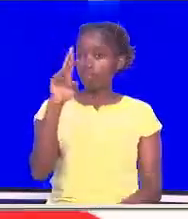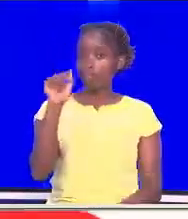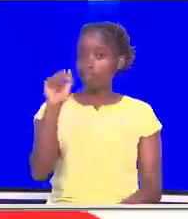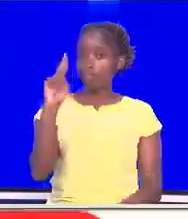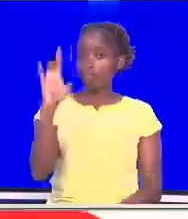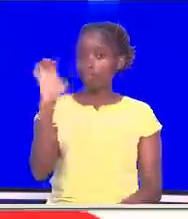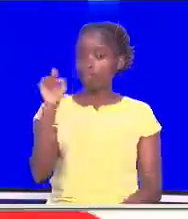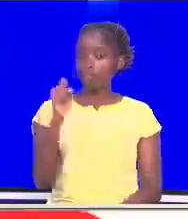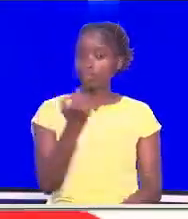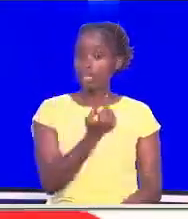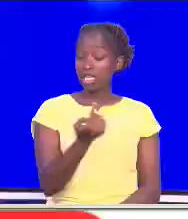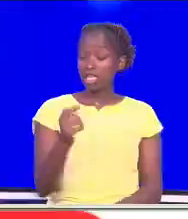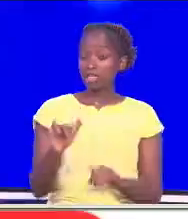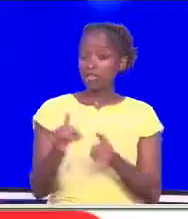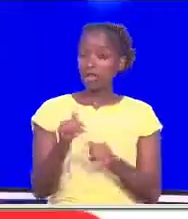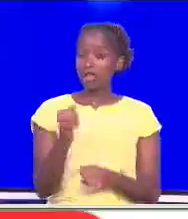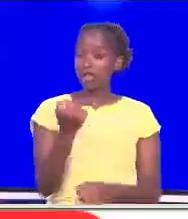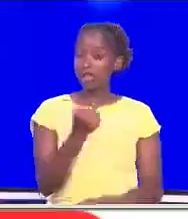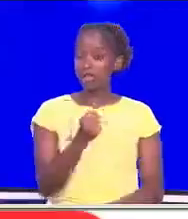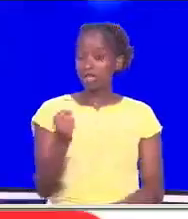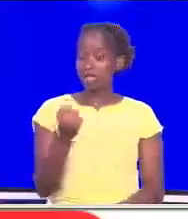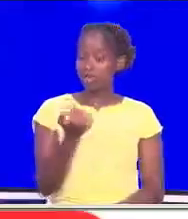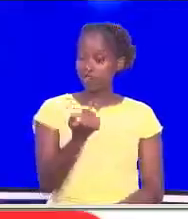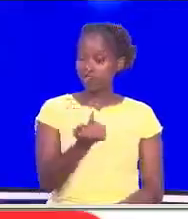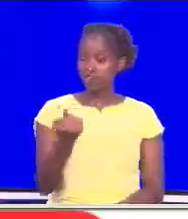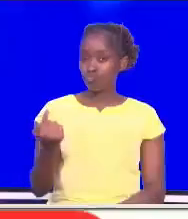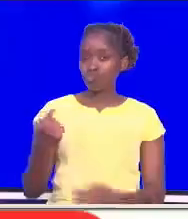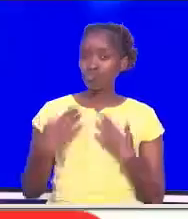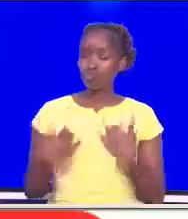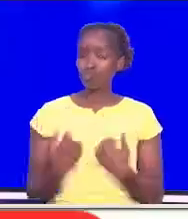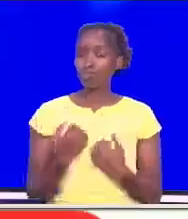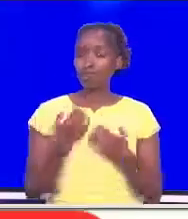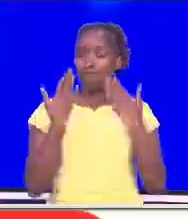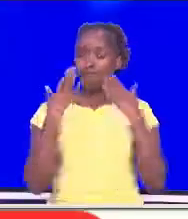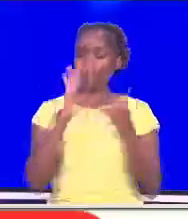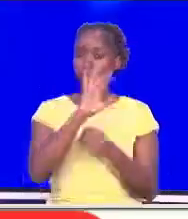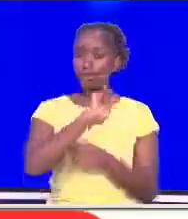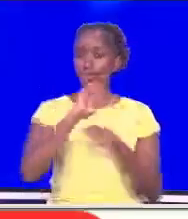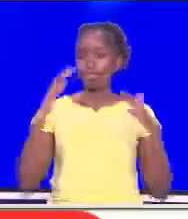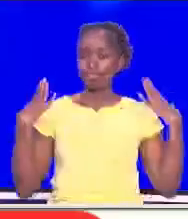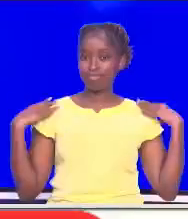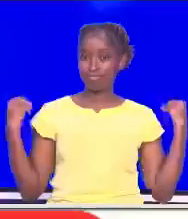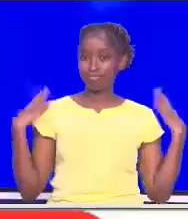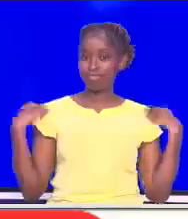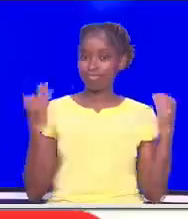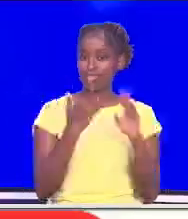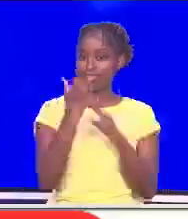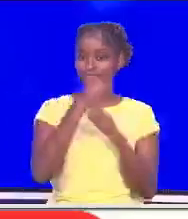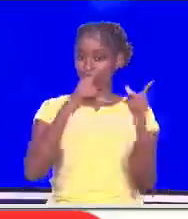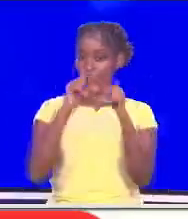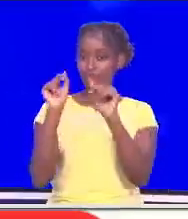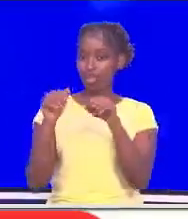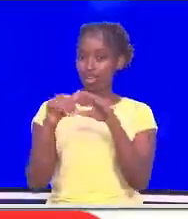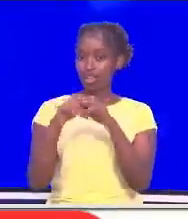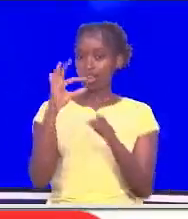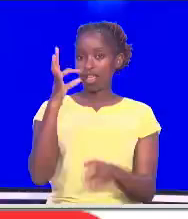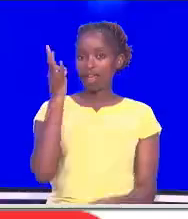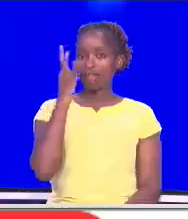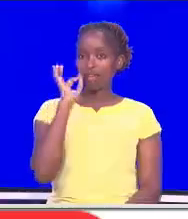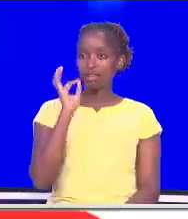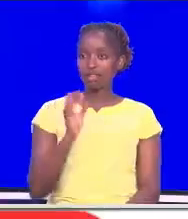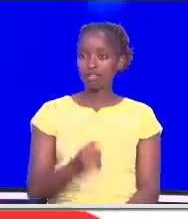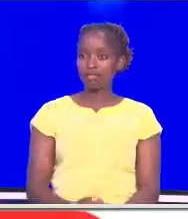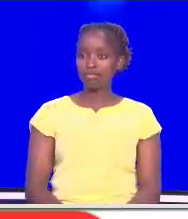saba kila upande, Shujaa, imekamilisha mazoezi yao nchini kabla ya kuelekea Mirama nchini France. It's been a